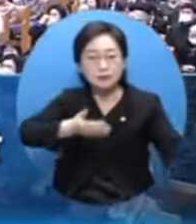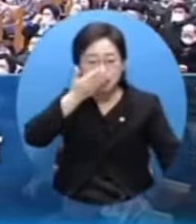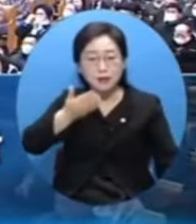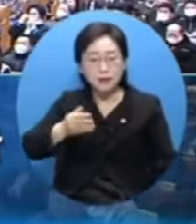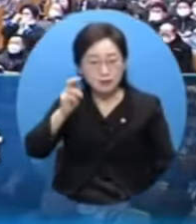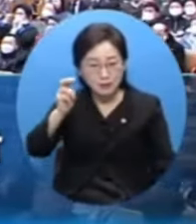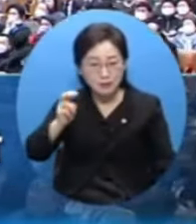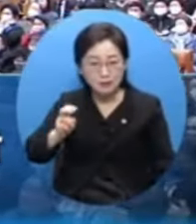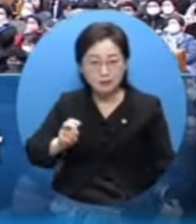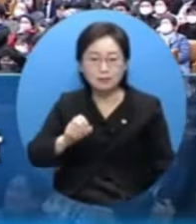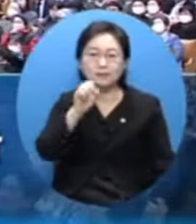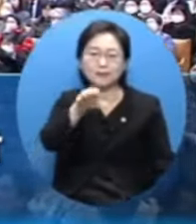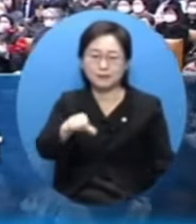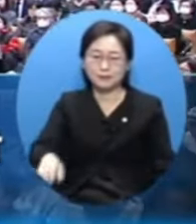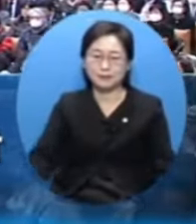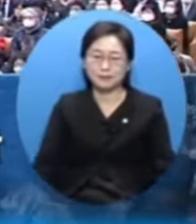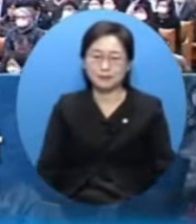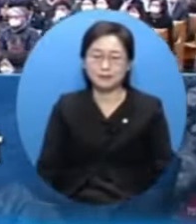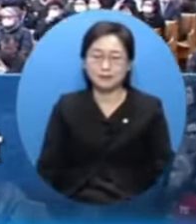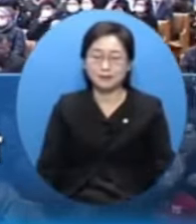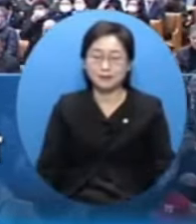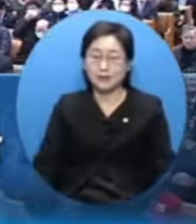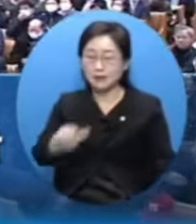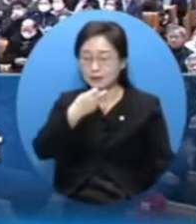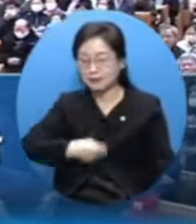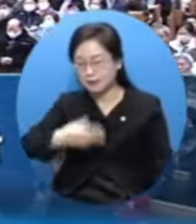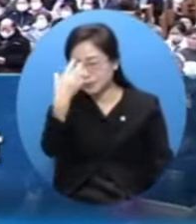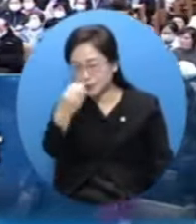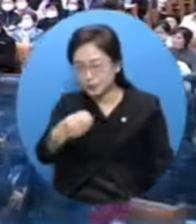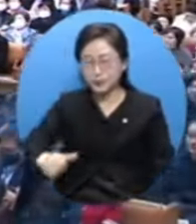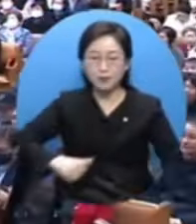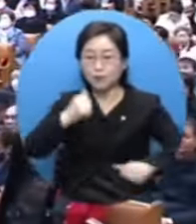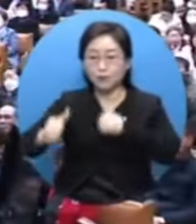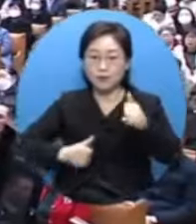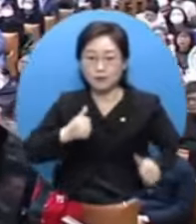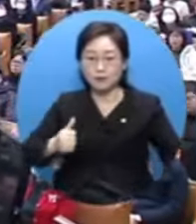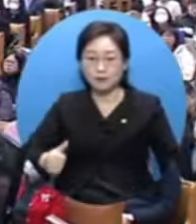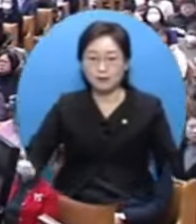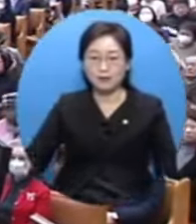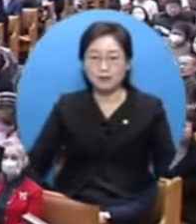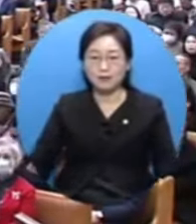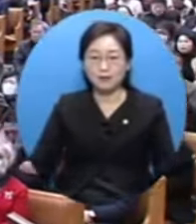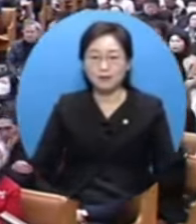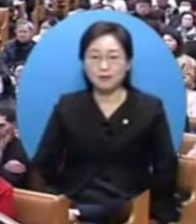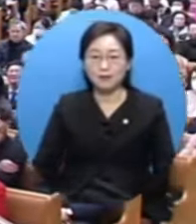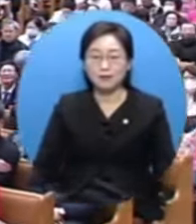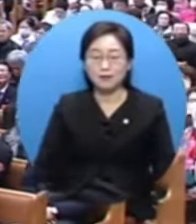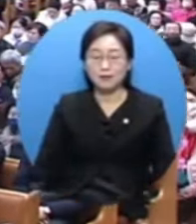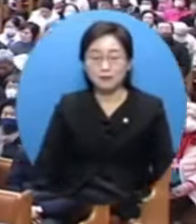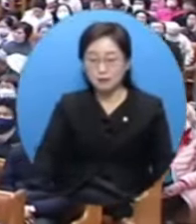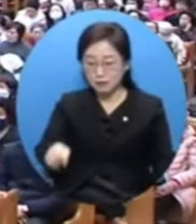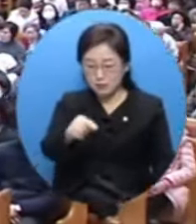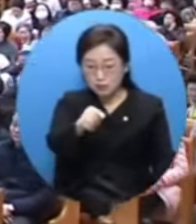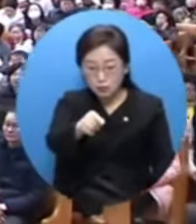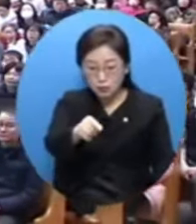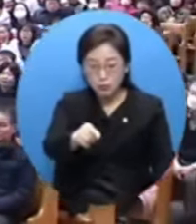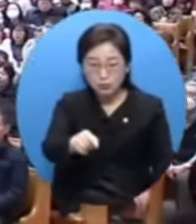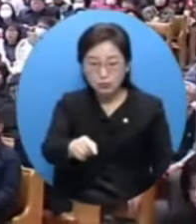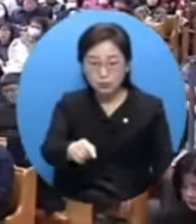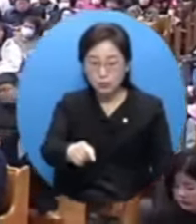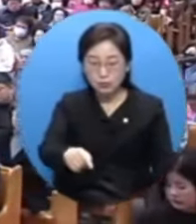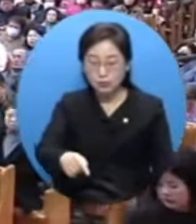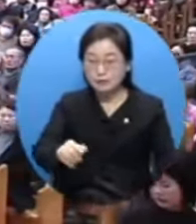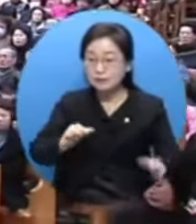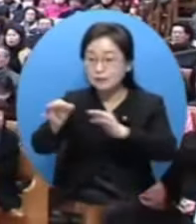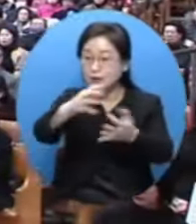있었겠도다 하거늘. 제자들이 보고 분개했다 화를 냈다고 말합니다. 이거 시장에다